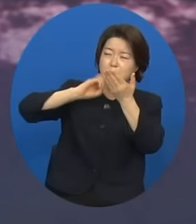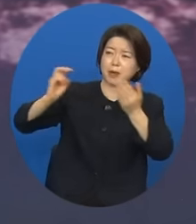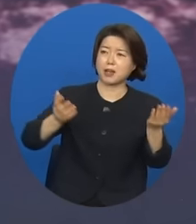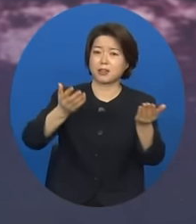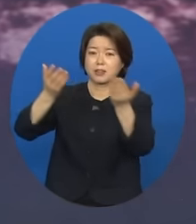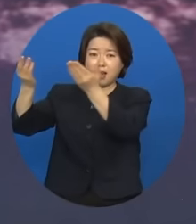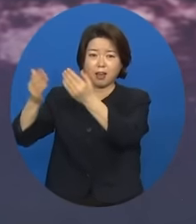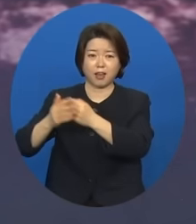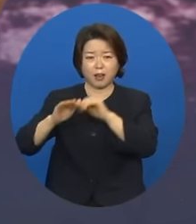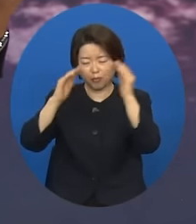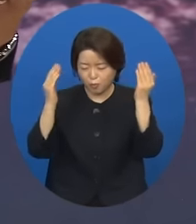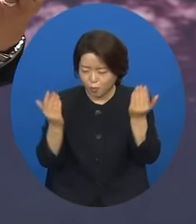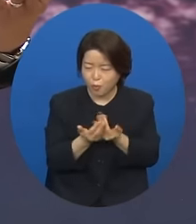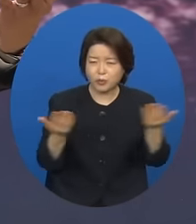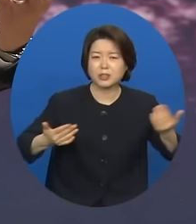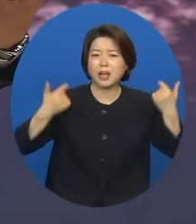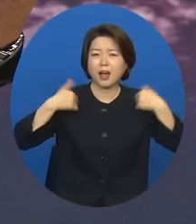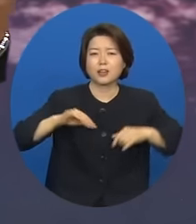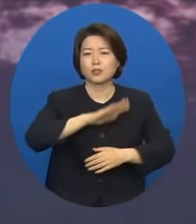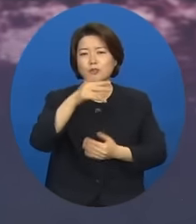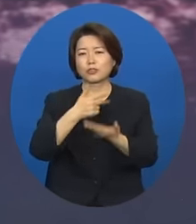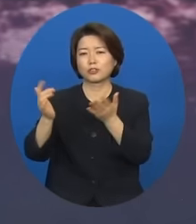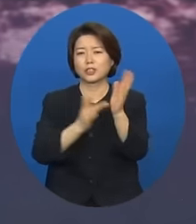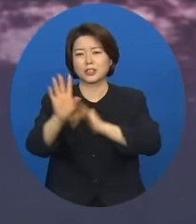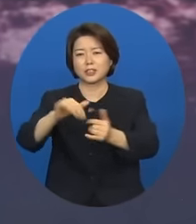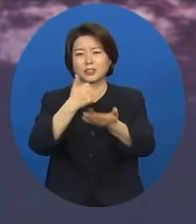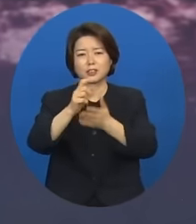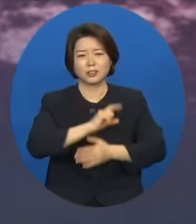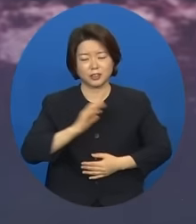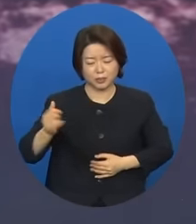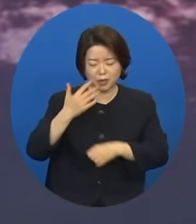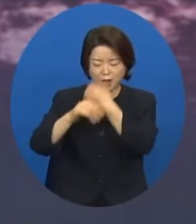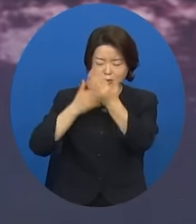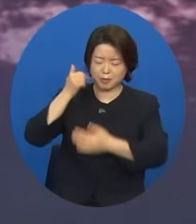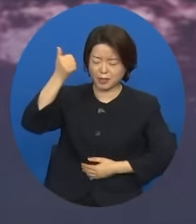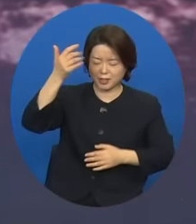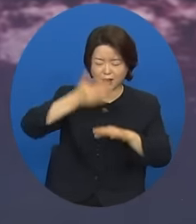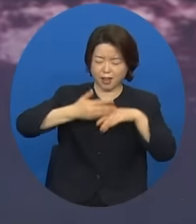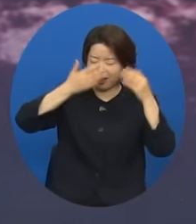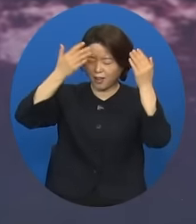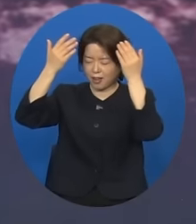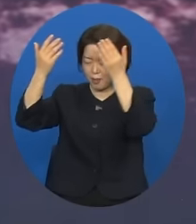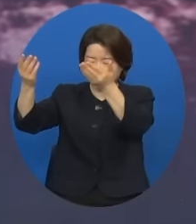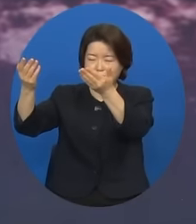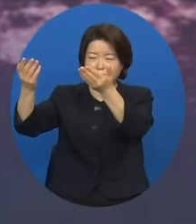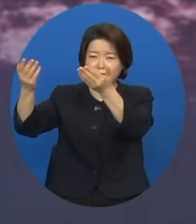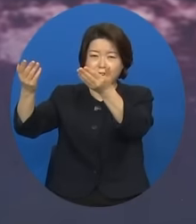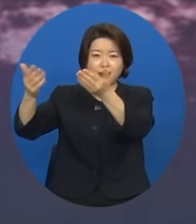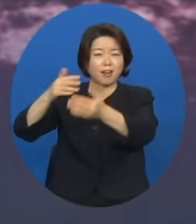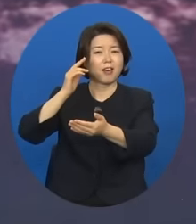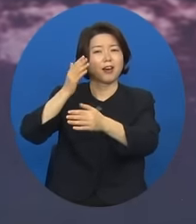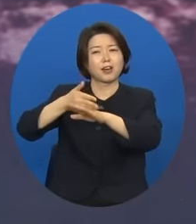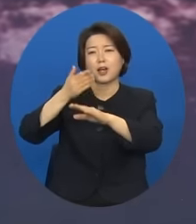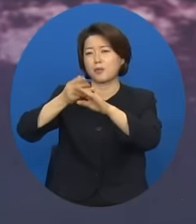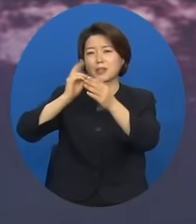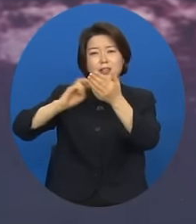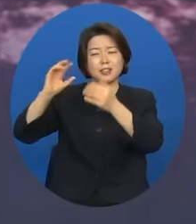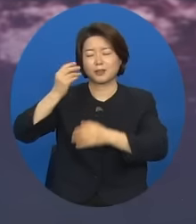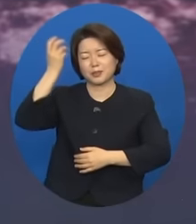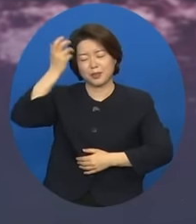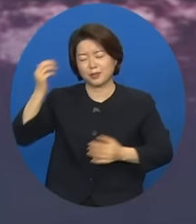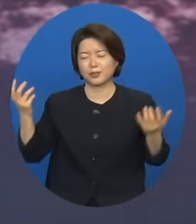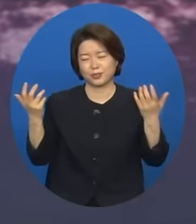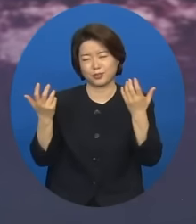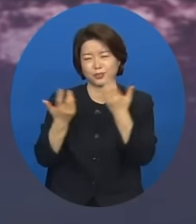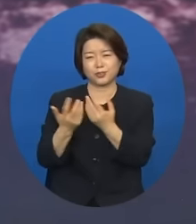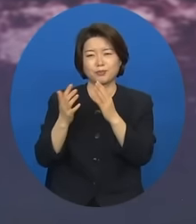모든 일에 언제나 우리 주 예수 그리스도의 이름으로 로 하나님 아버지께 감사를 드리십시오 감사와 찬양이 성령 충만한 자의